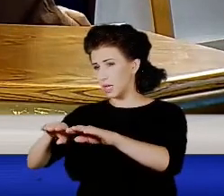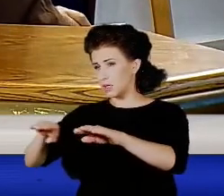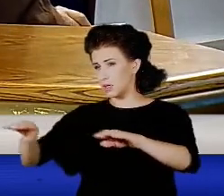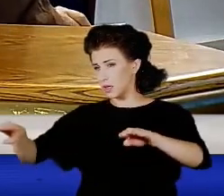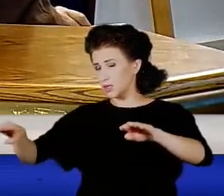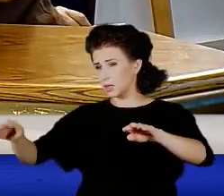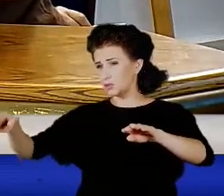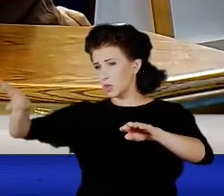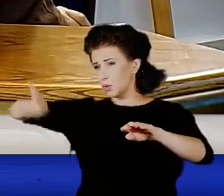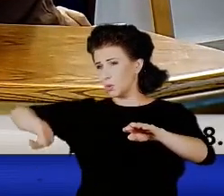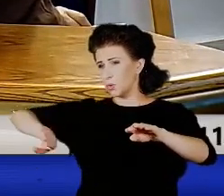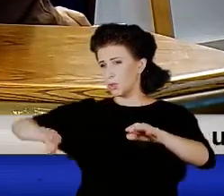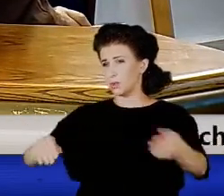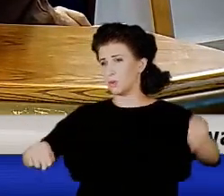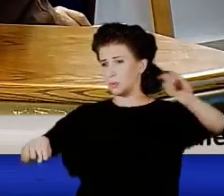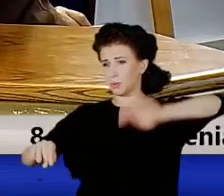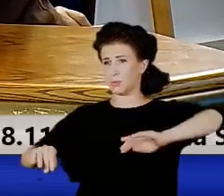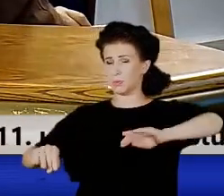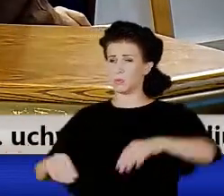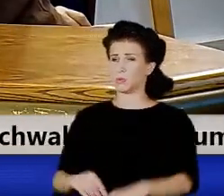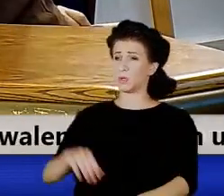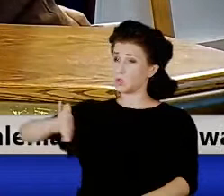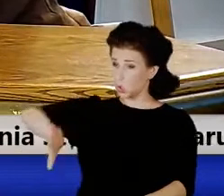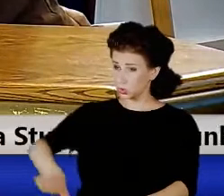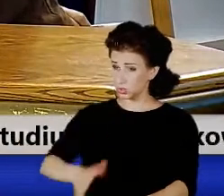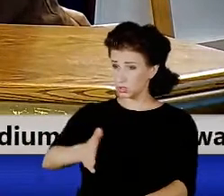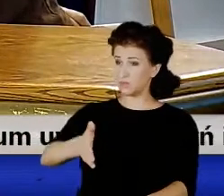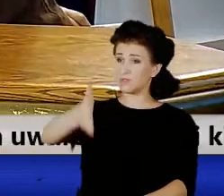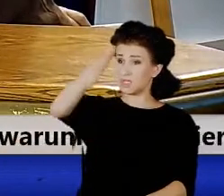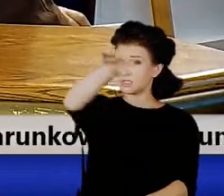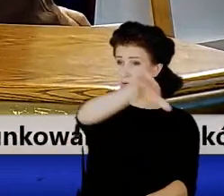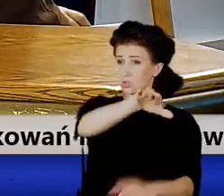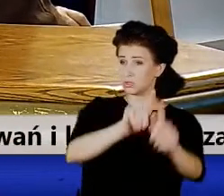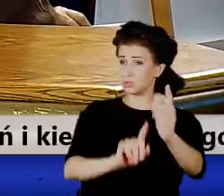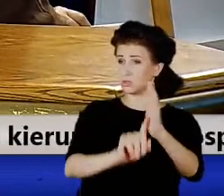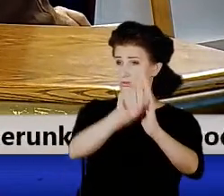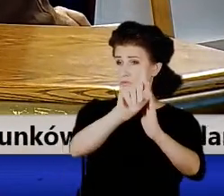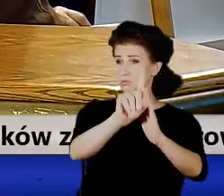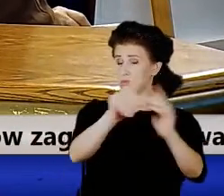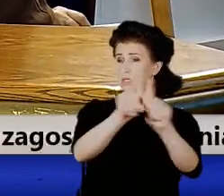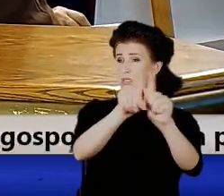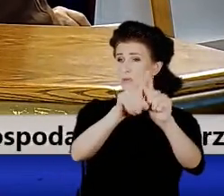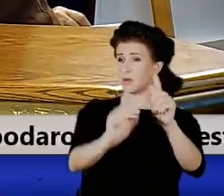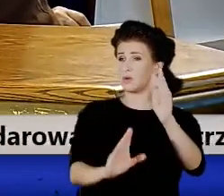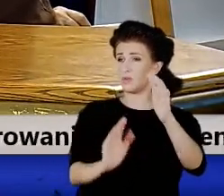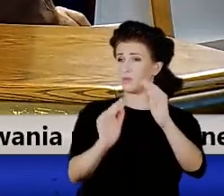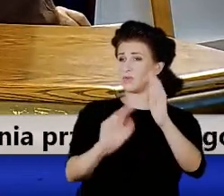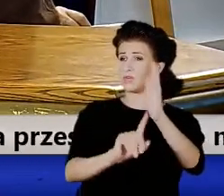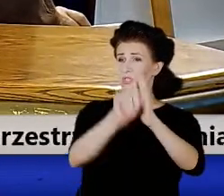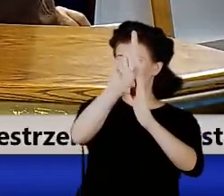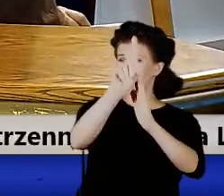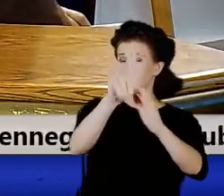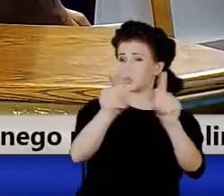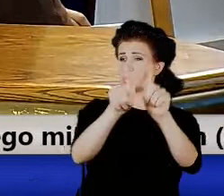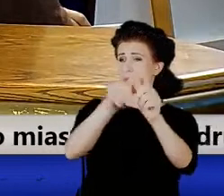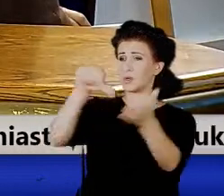objawiona, że tylko doliny służą przewietrzaniu miasta. Wysoczyzny są na tej samej wysokości, co Śródmieście. Ten wiatr